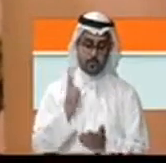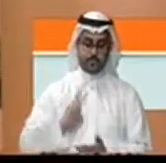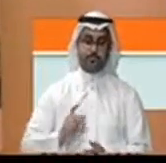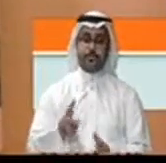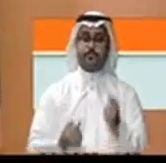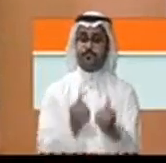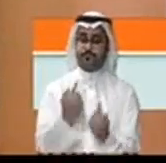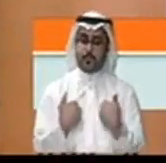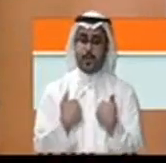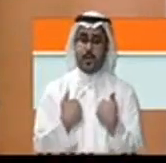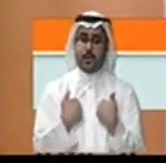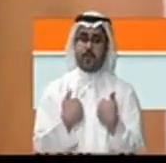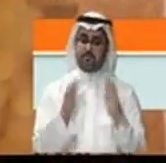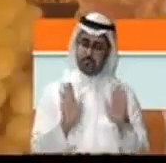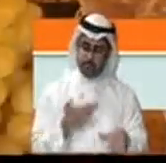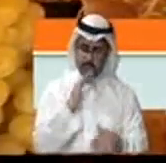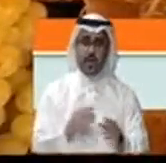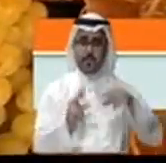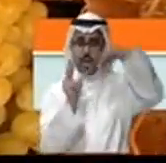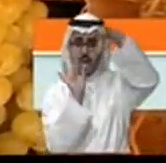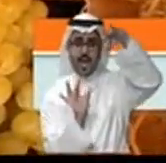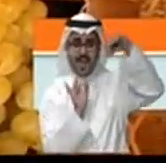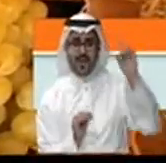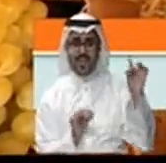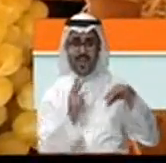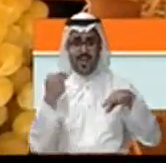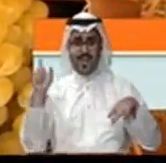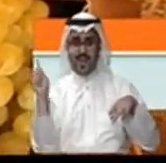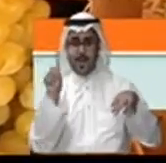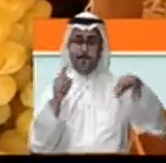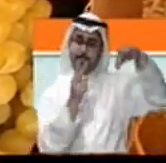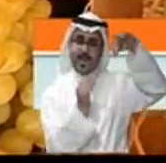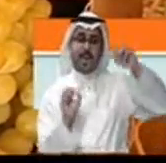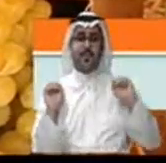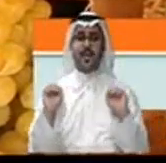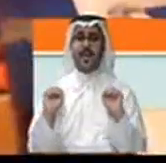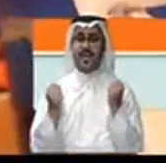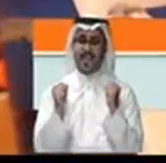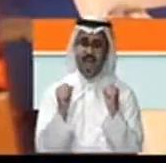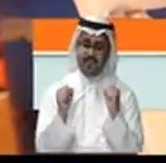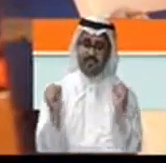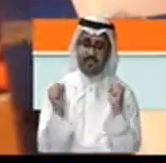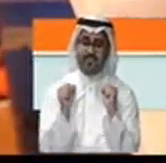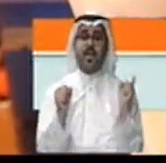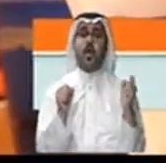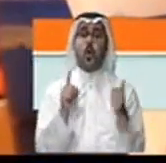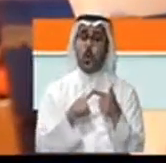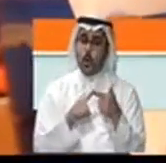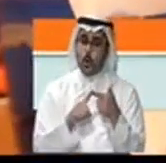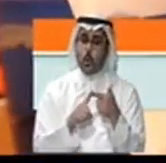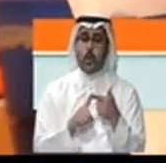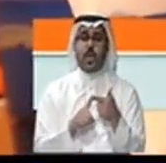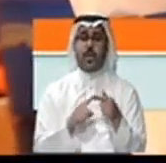بلقر، يوجد لدينا عدد أنواع من العنب، الطائفي والرازقي والبناتي